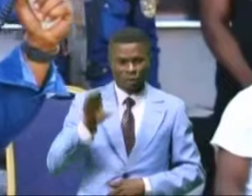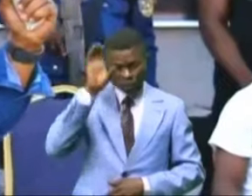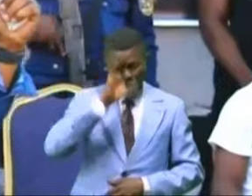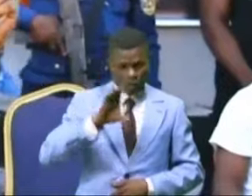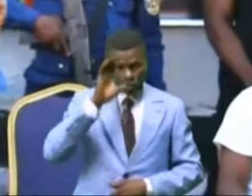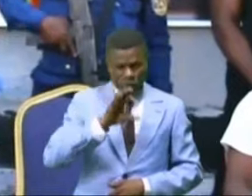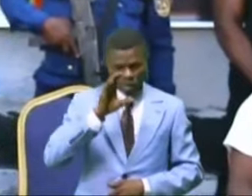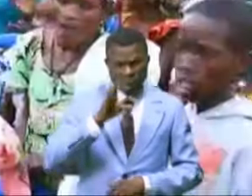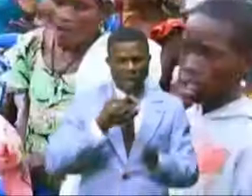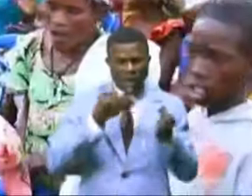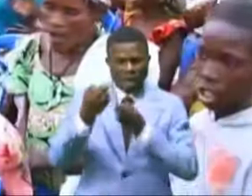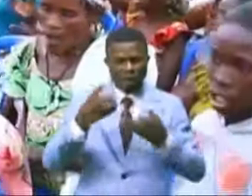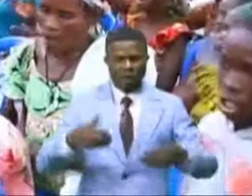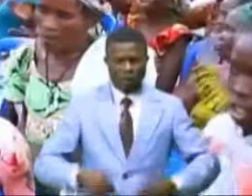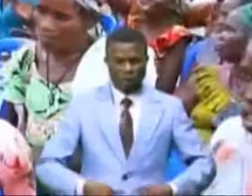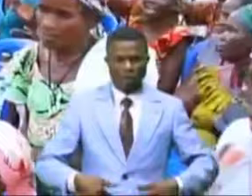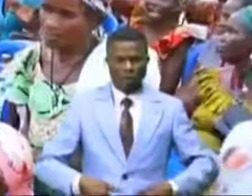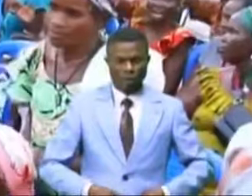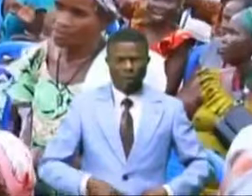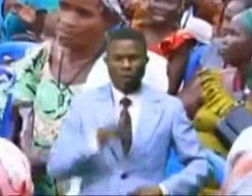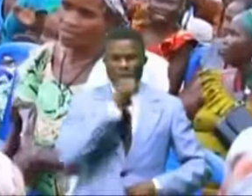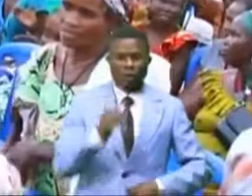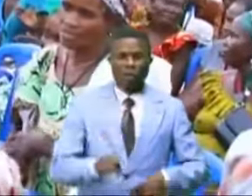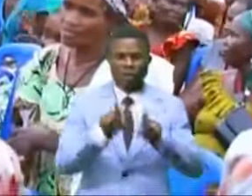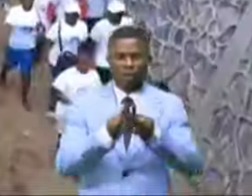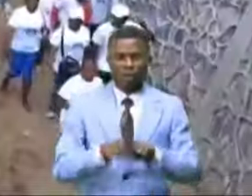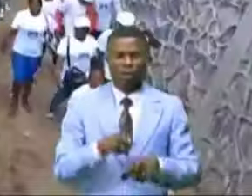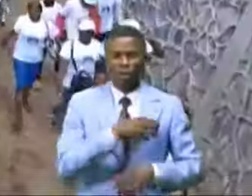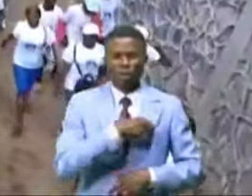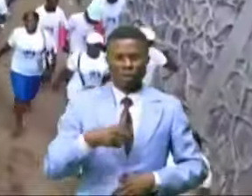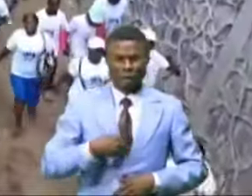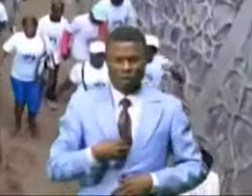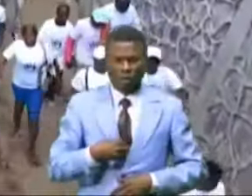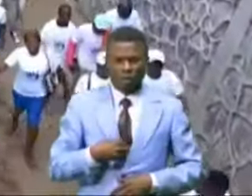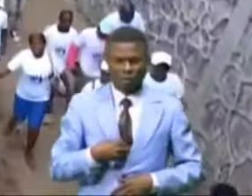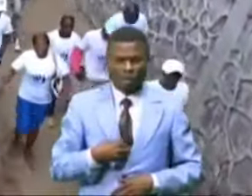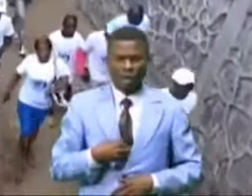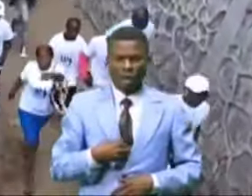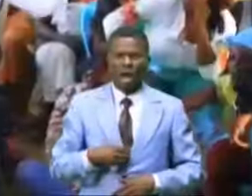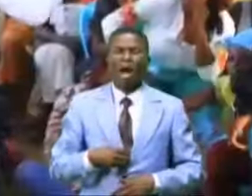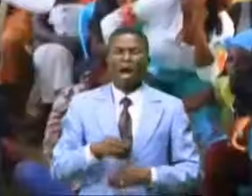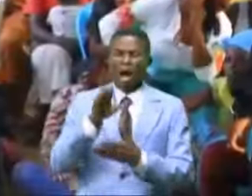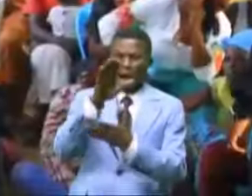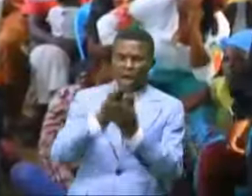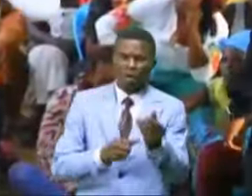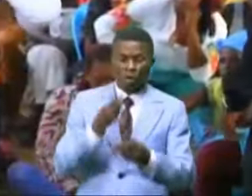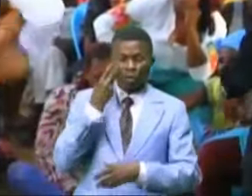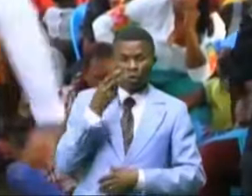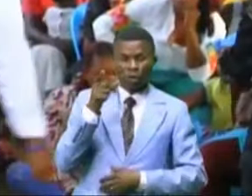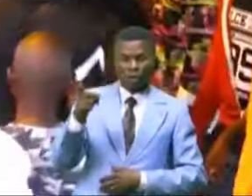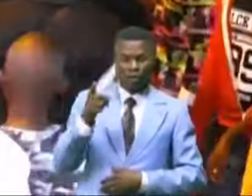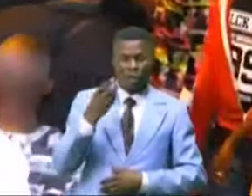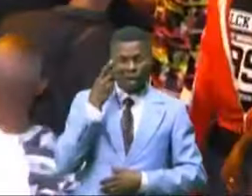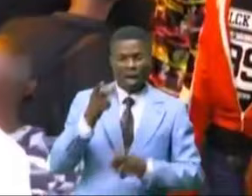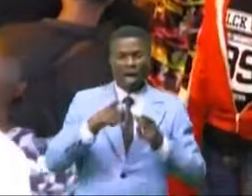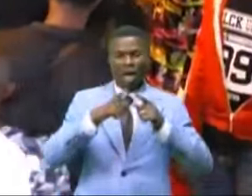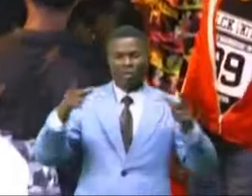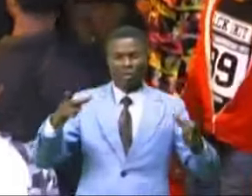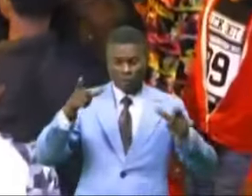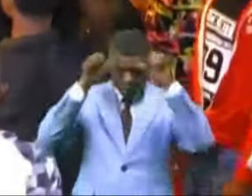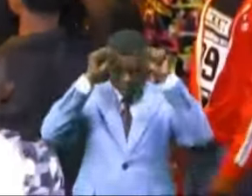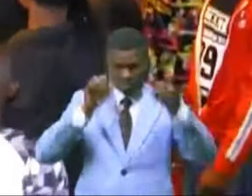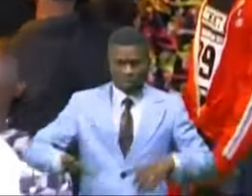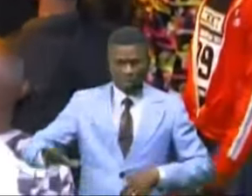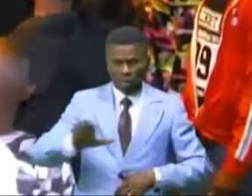à convaincre le jeune, vieux et femme à rejoindre sa vision et la grande vision du président de la